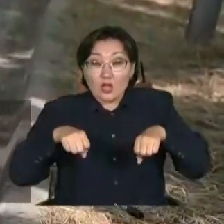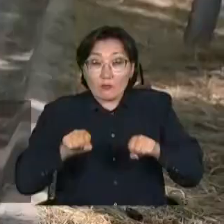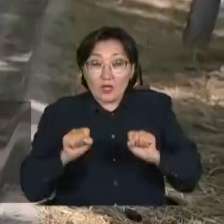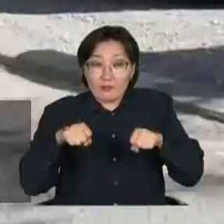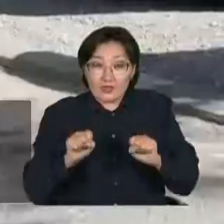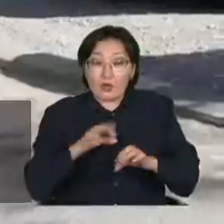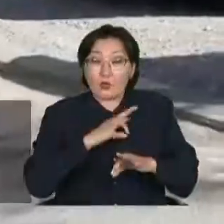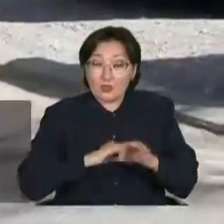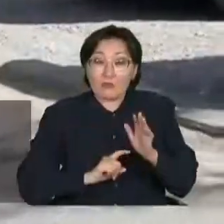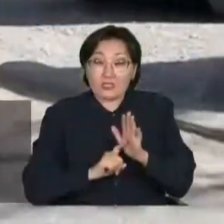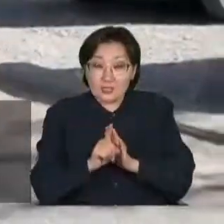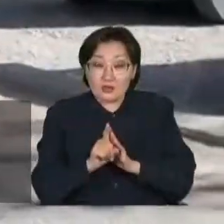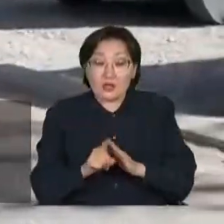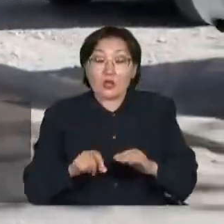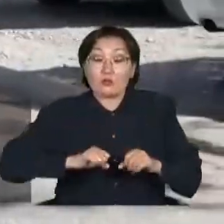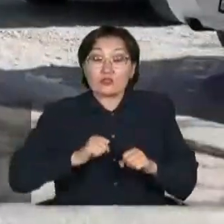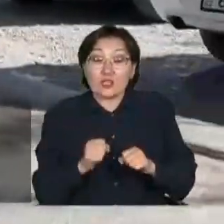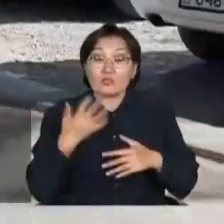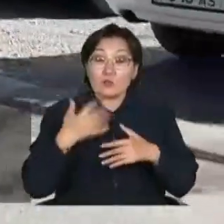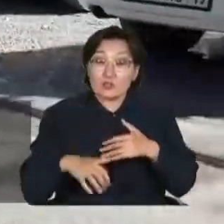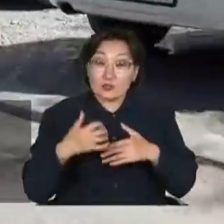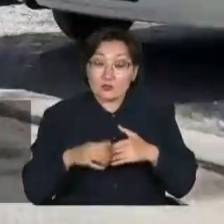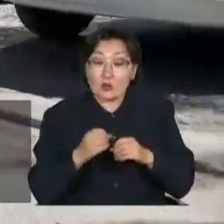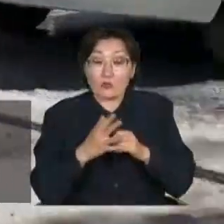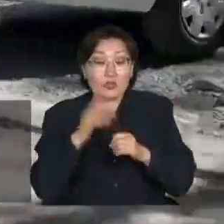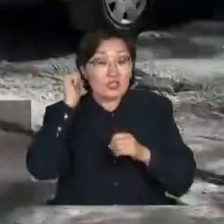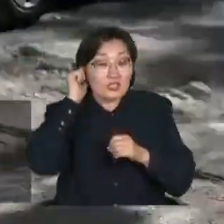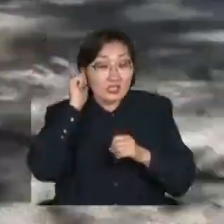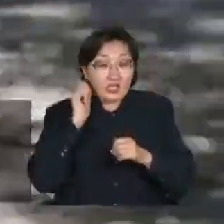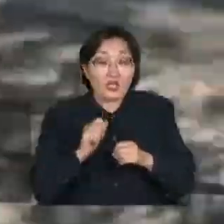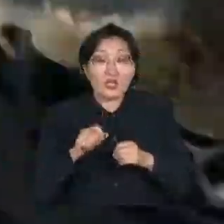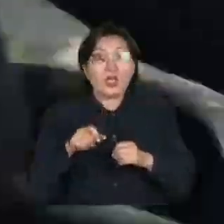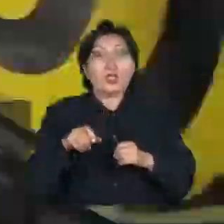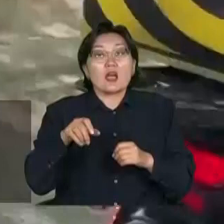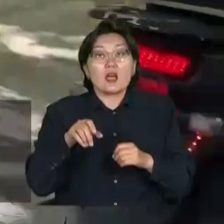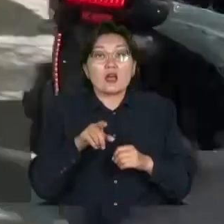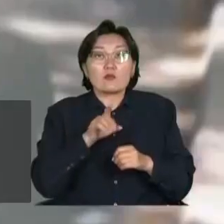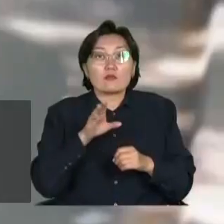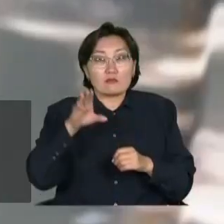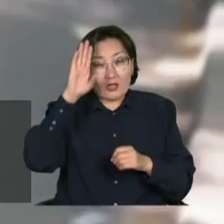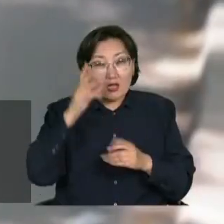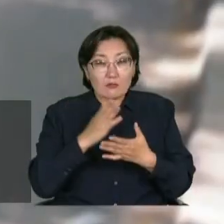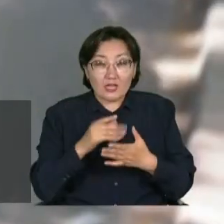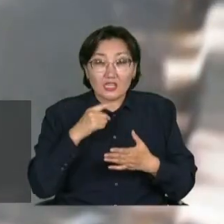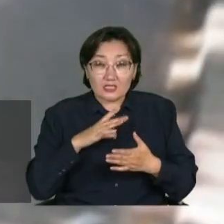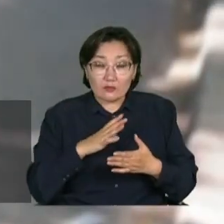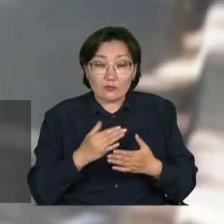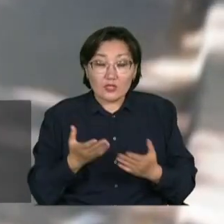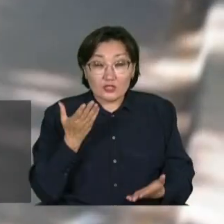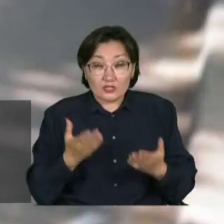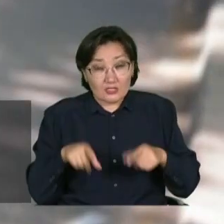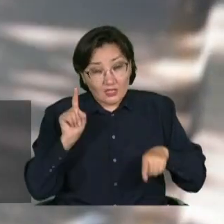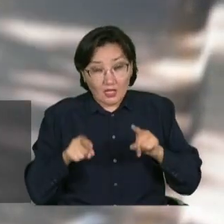тізгіндеуді тоқтатпапты. Ол әріптестерінің арасында 15 жастағы жеткіншектердің де барын жасырмайды. Кейбір жаңағындай адамдар